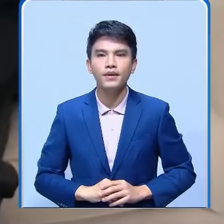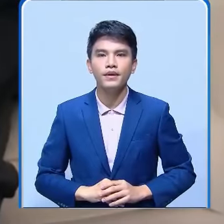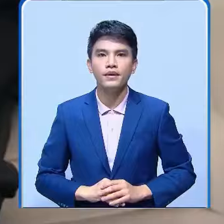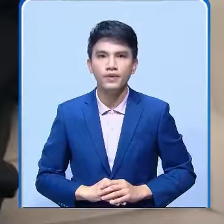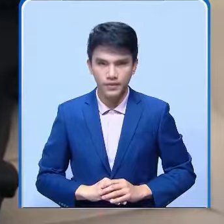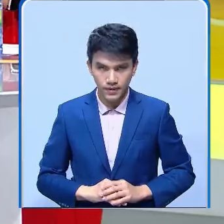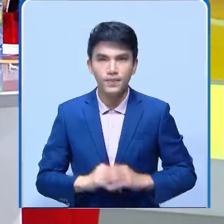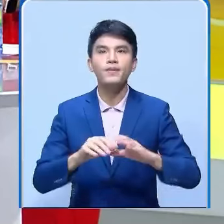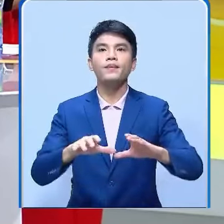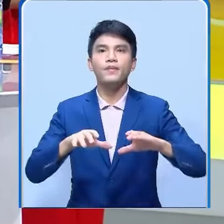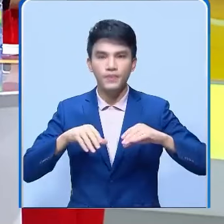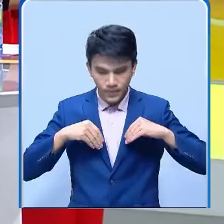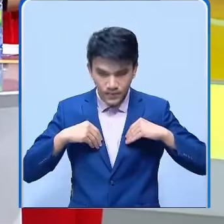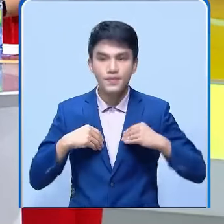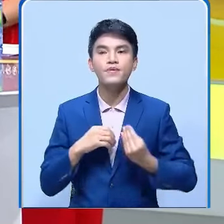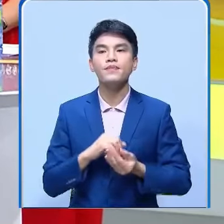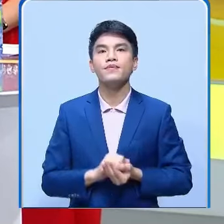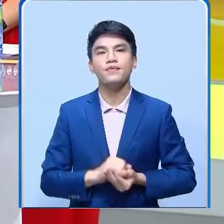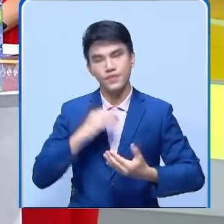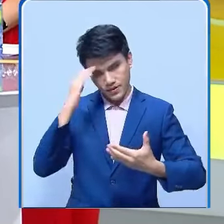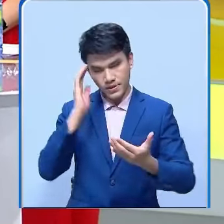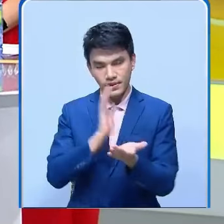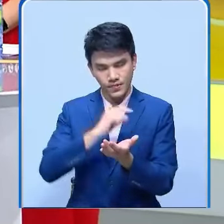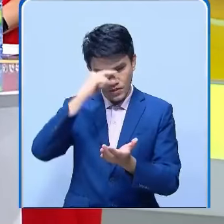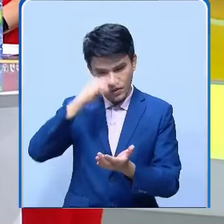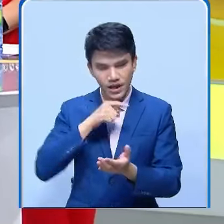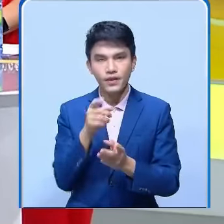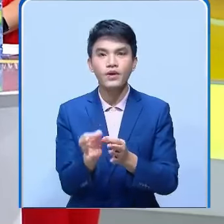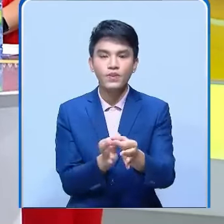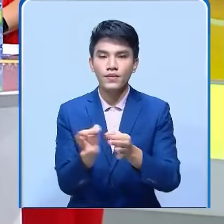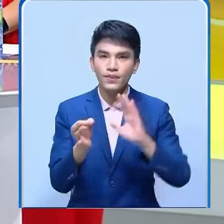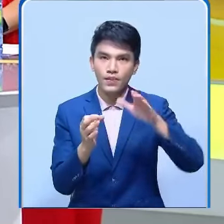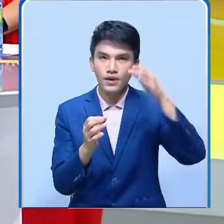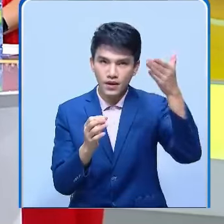เจ้าตัวก็ยอมรับผิดนะครับก็เป็นหน้าที่ของตำรวจไทยเหมือนกันต้องชี้แจงทำความเข้าใจกันหน่อยว่าจะทำอะไร